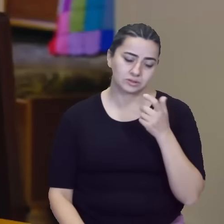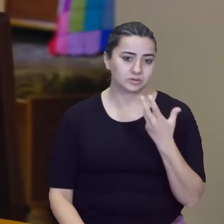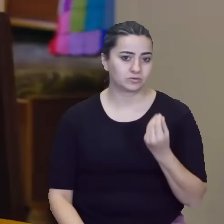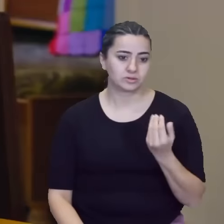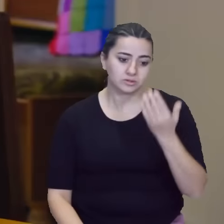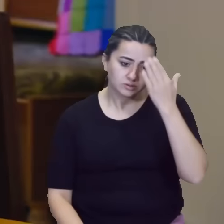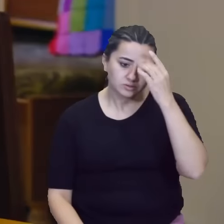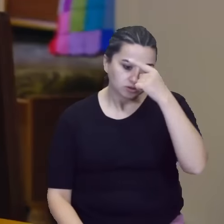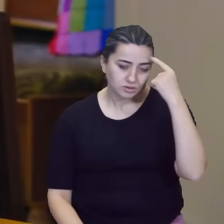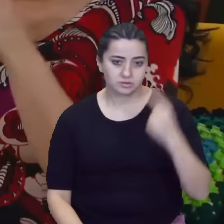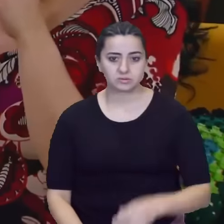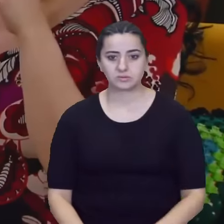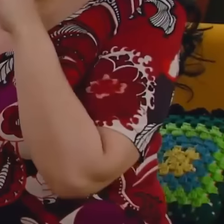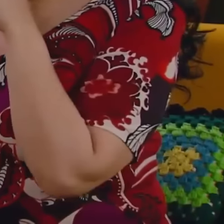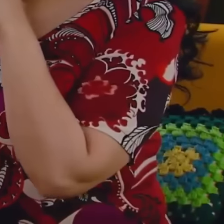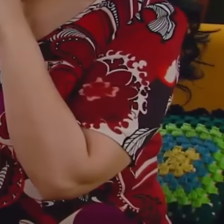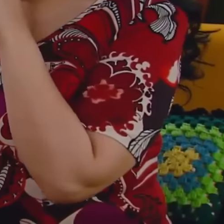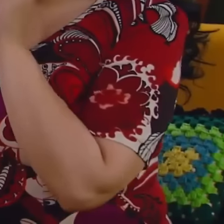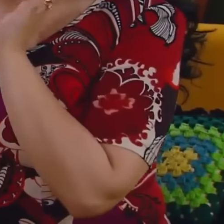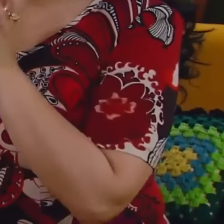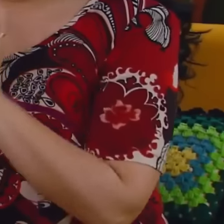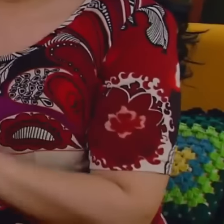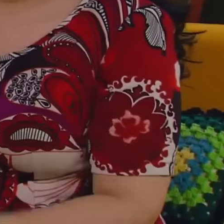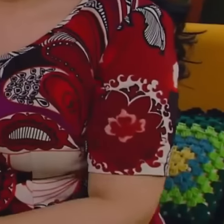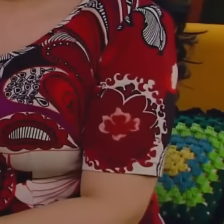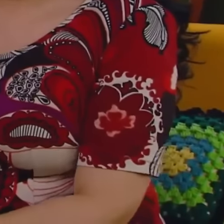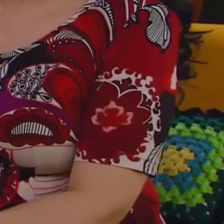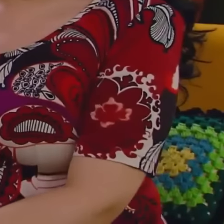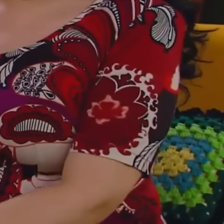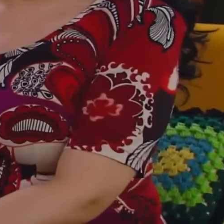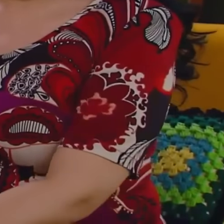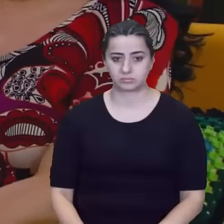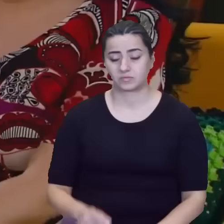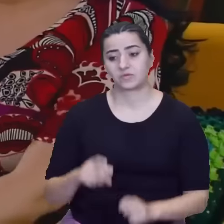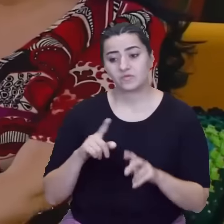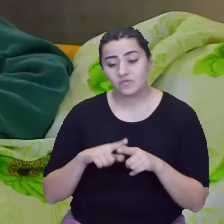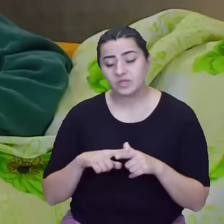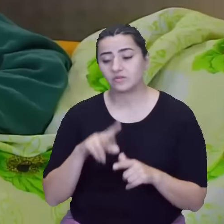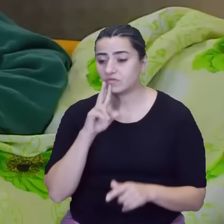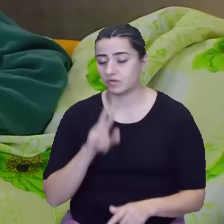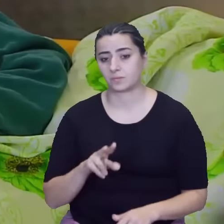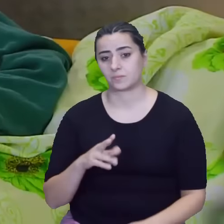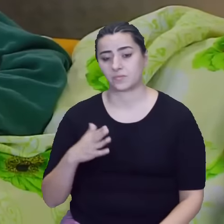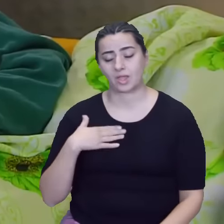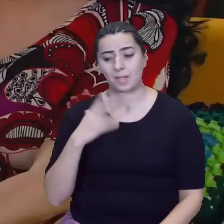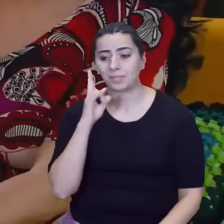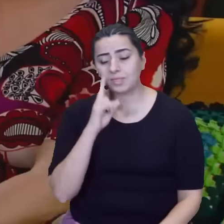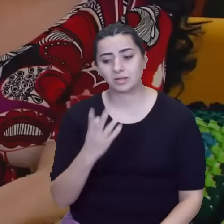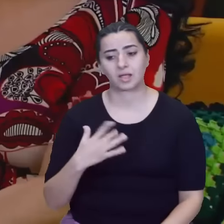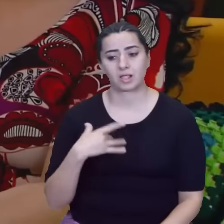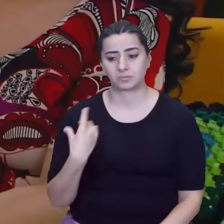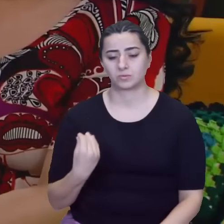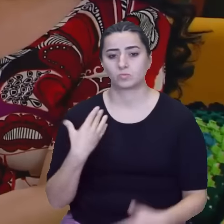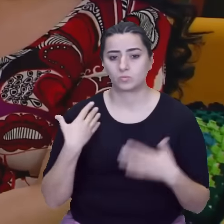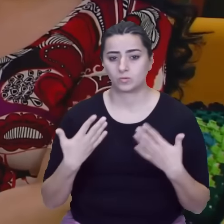Verilmiş sadakamız varmış yani. Ya öyle öyle. Yani Fethi'cim vallahi kalbi temiz,